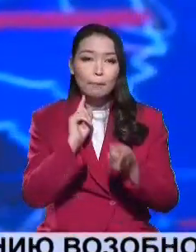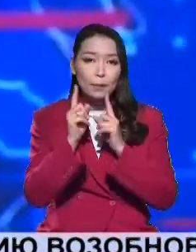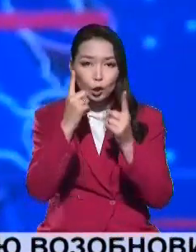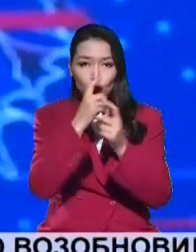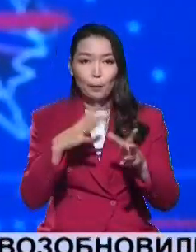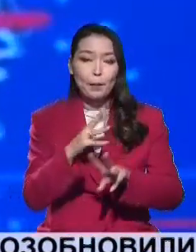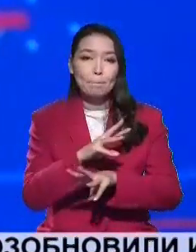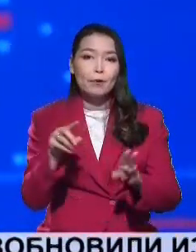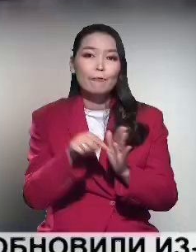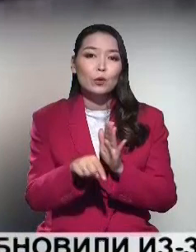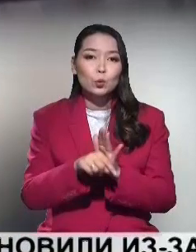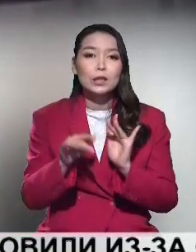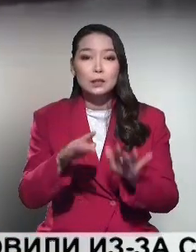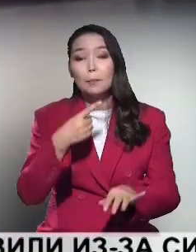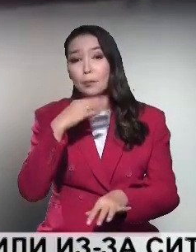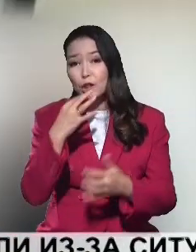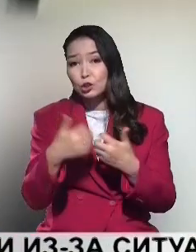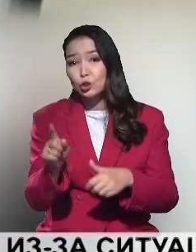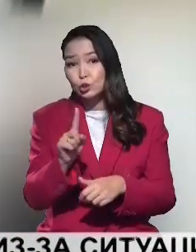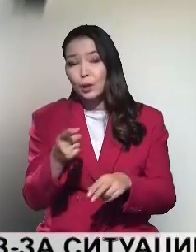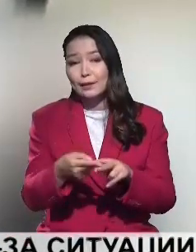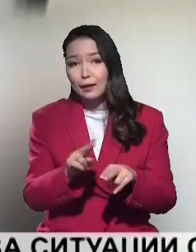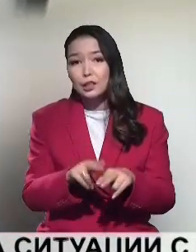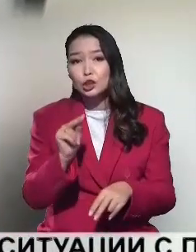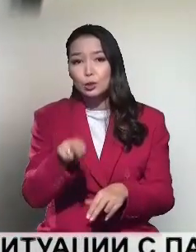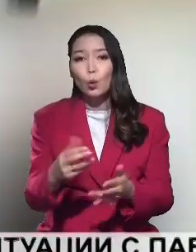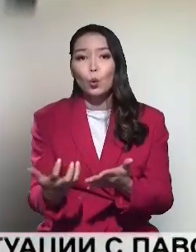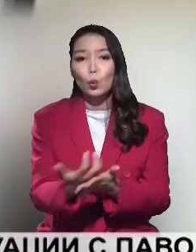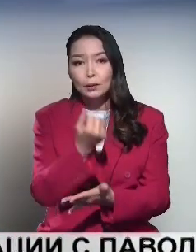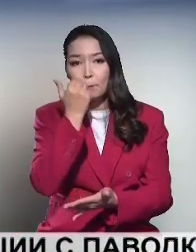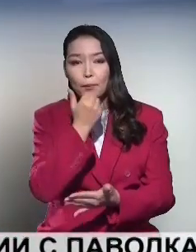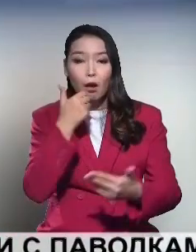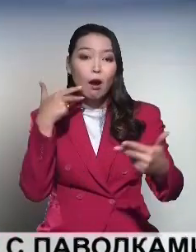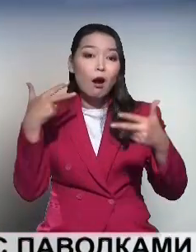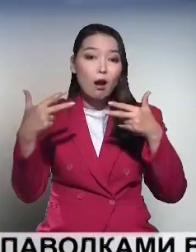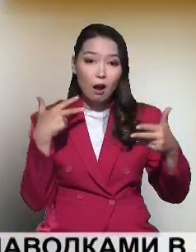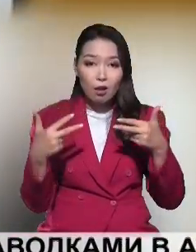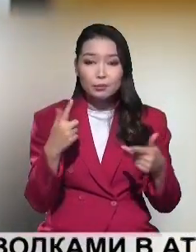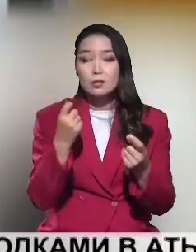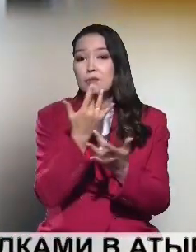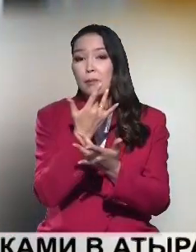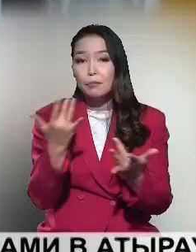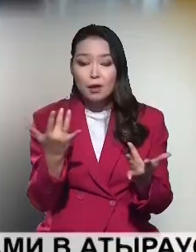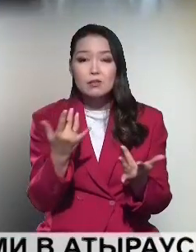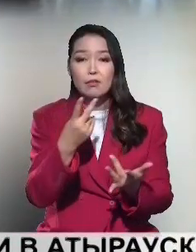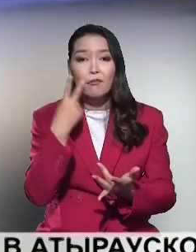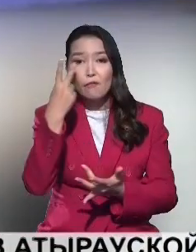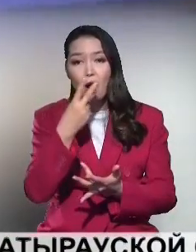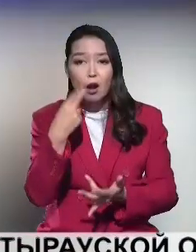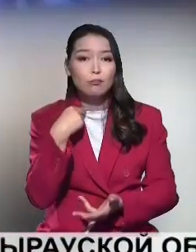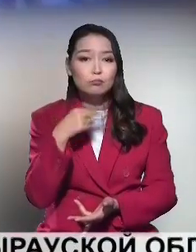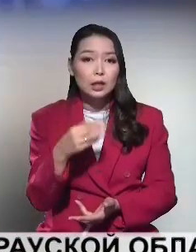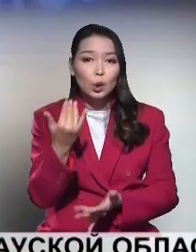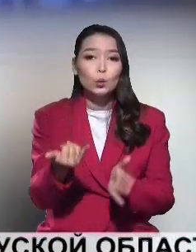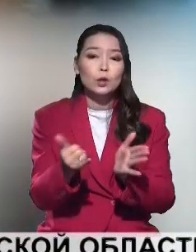министерства внутренних дел полицейские считают что таких ЧП удалось избежать благодаря камера видеонаблюдения за последние 2 года в